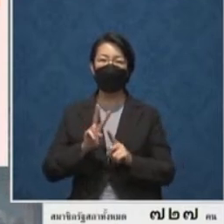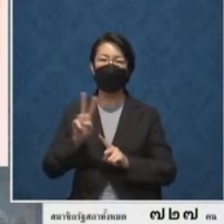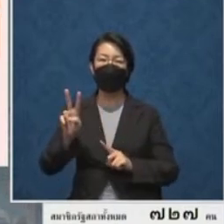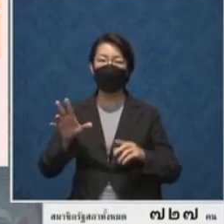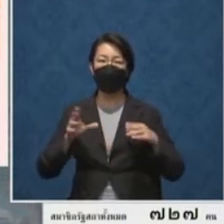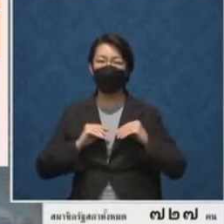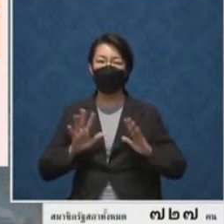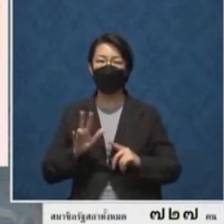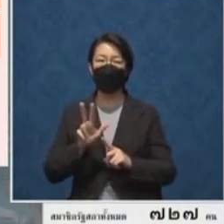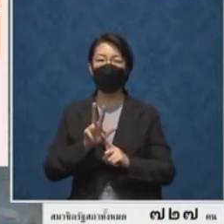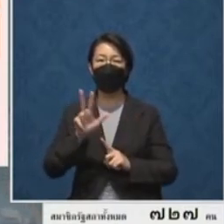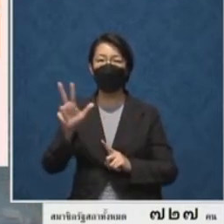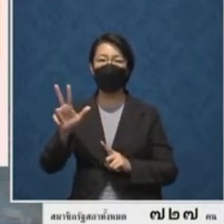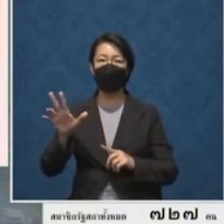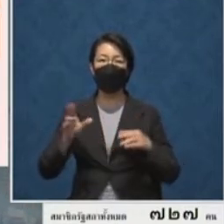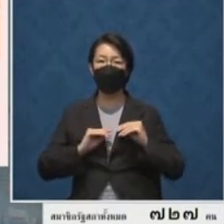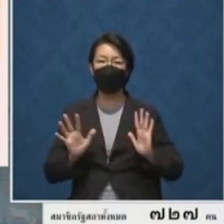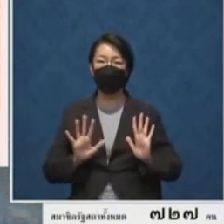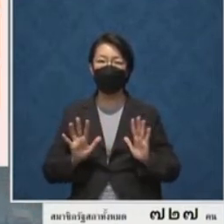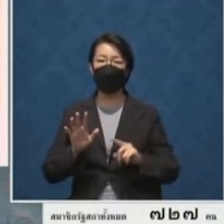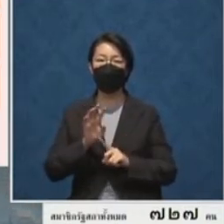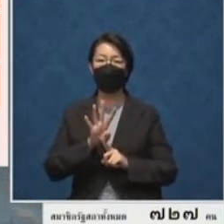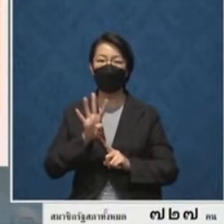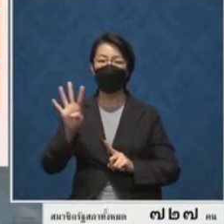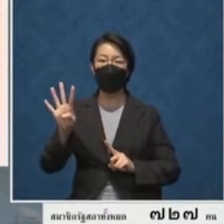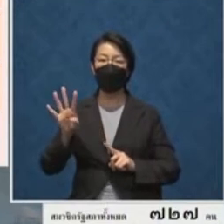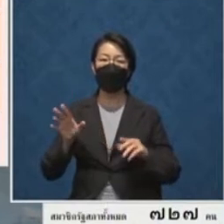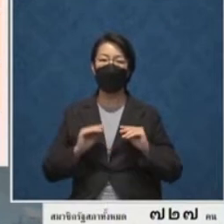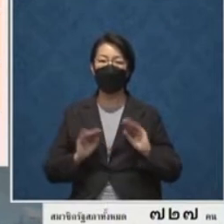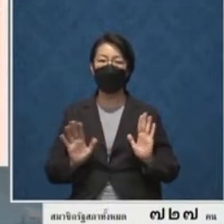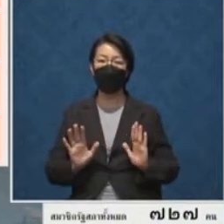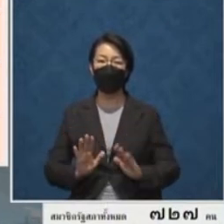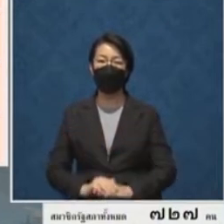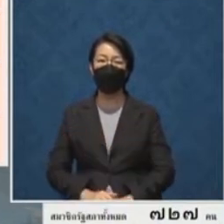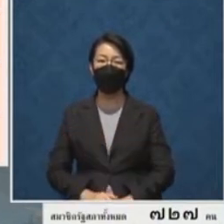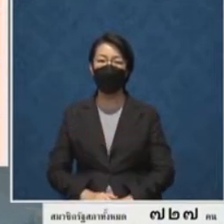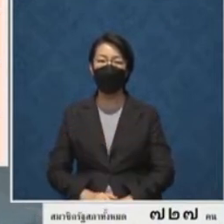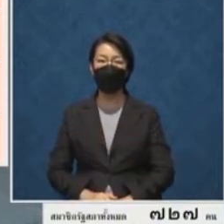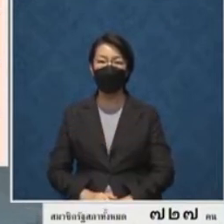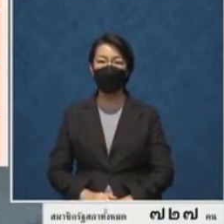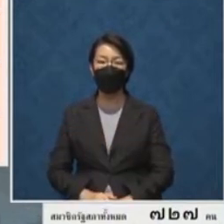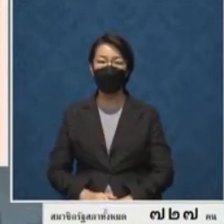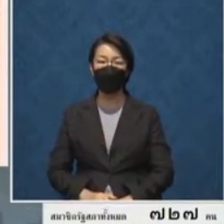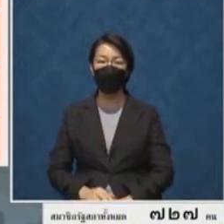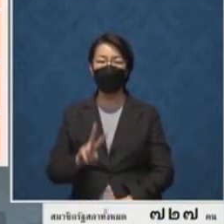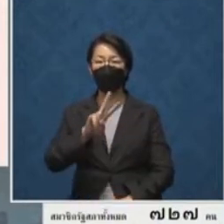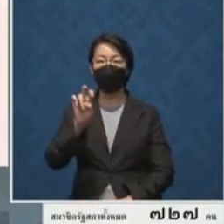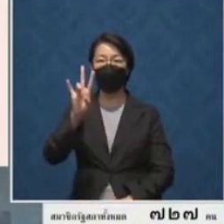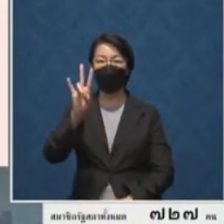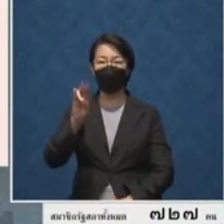3ไม่รับหลักการ4ไม่รับหลักการค่ะ 279นางสาวเบญจาแสงจันท